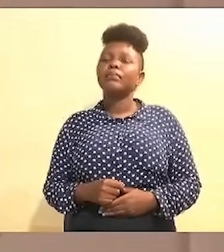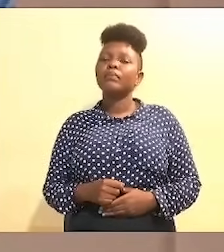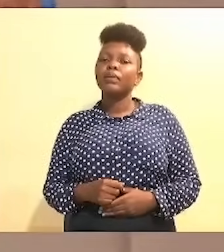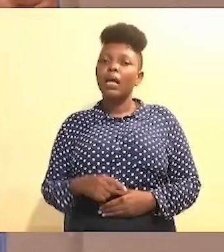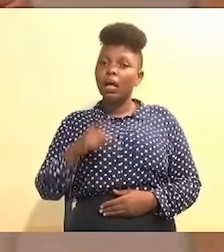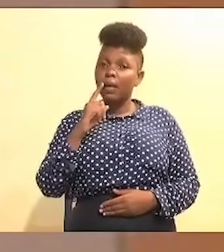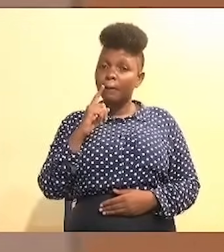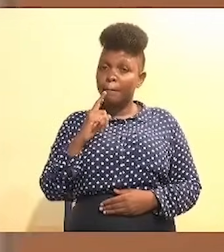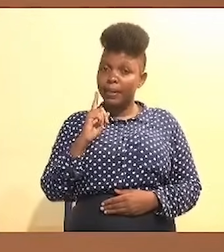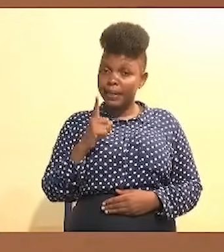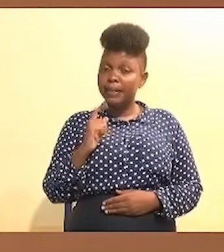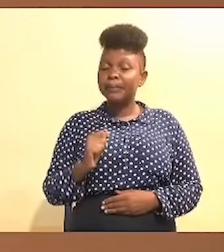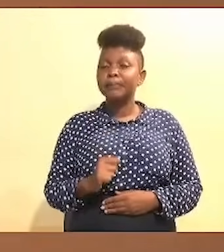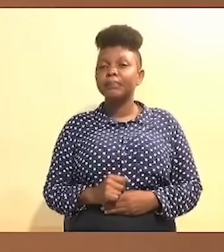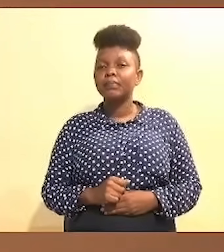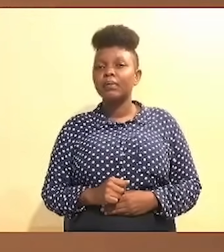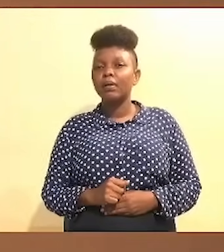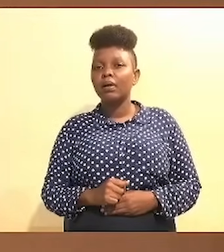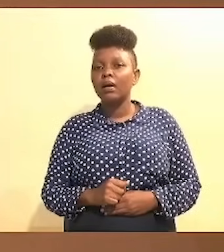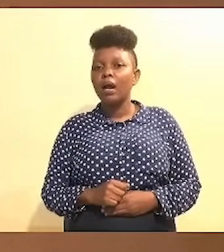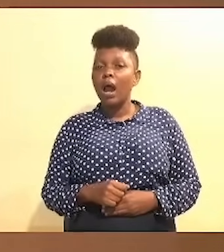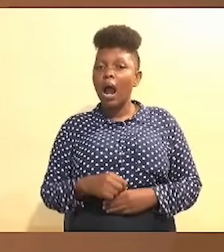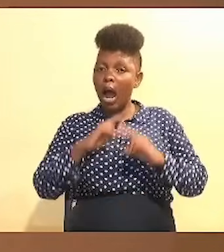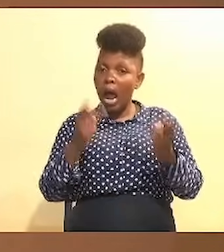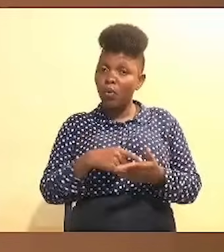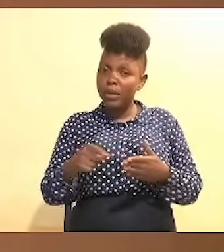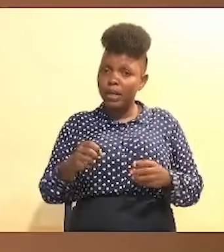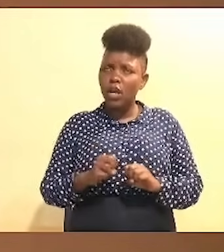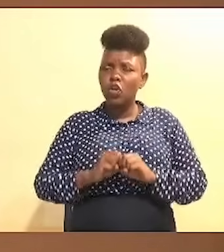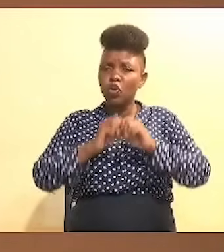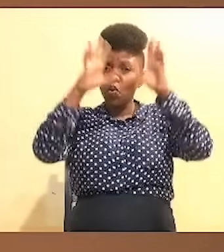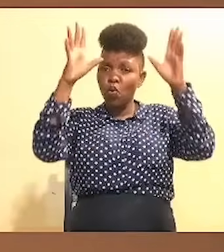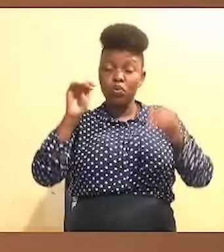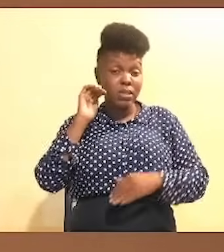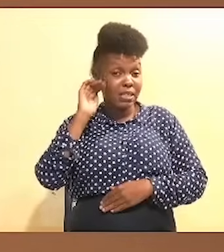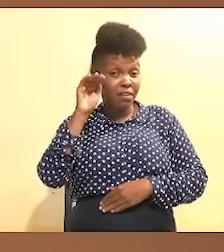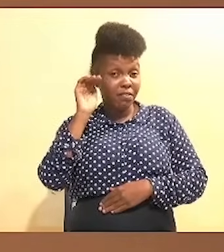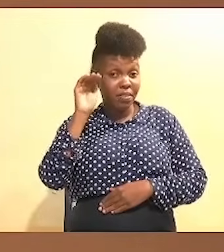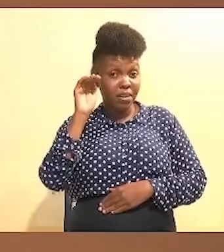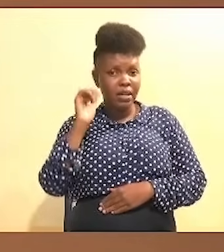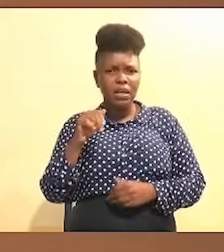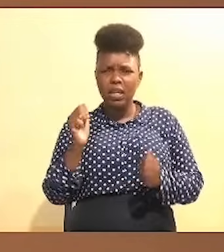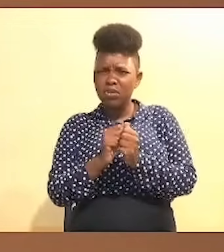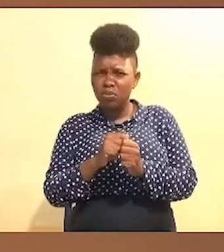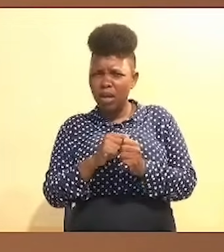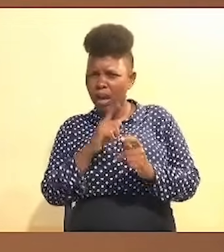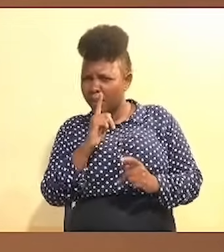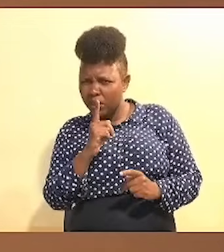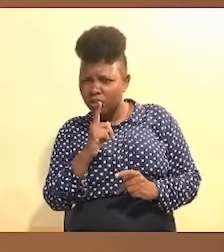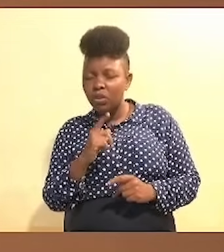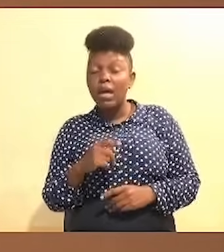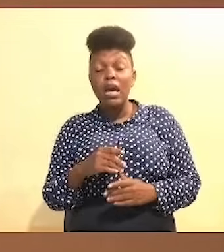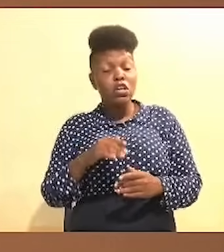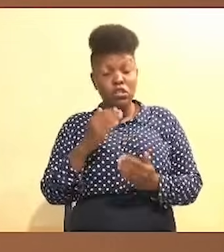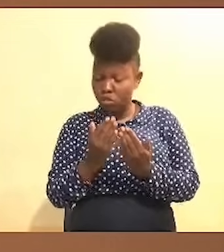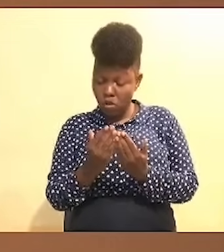Kile kikubwa kidogo kile. Au kimeitwa pia Nuru Safarini. Kitu kama hicho. Nenda kasome kile kitabu vizuri.